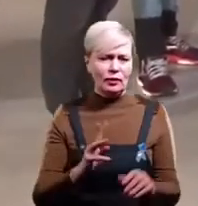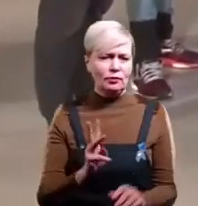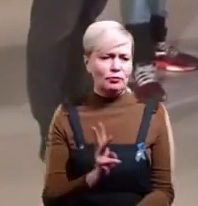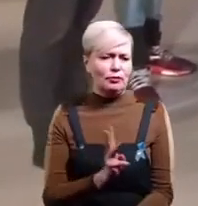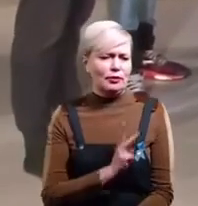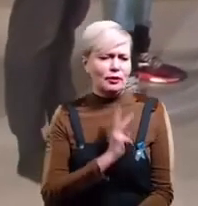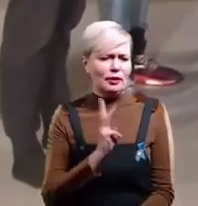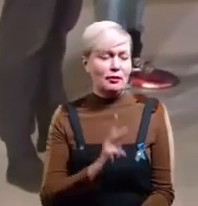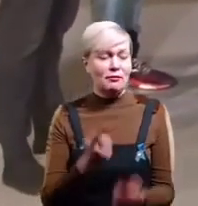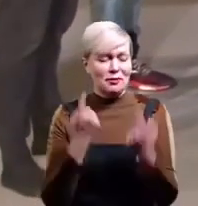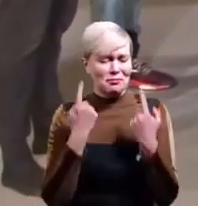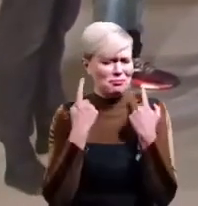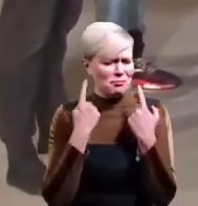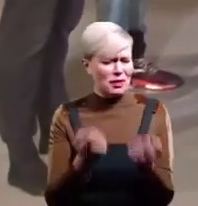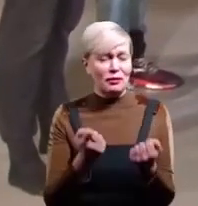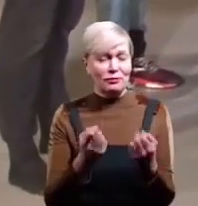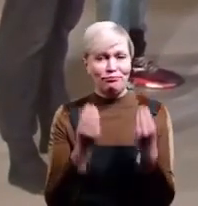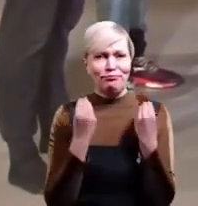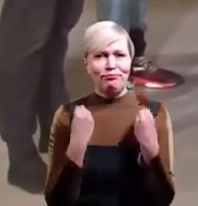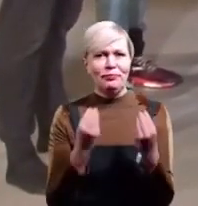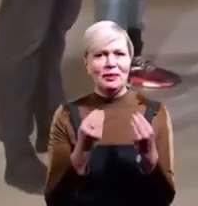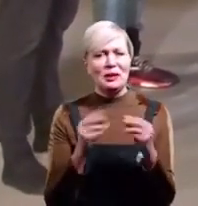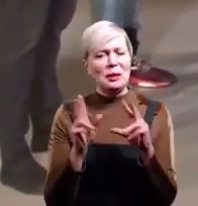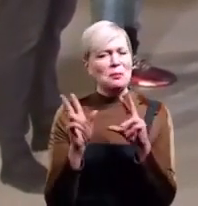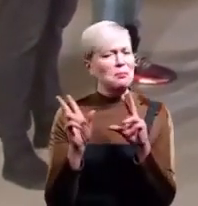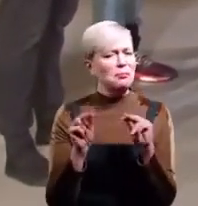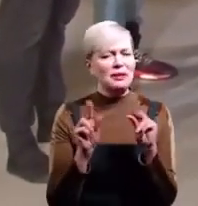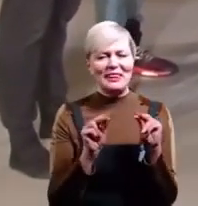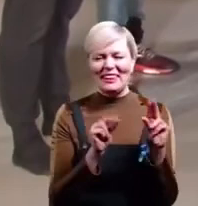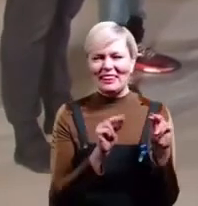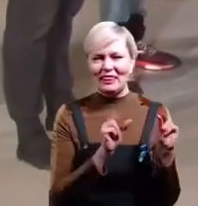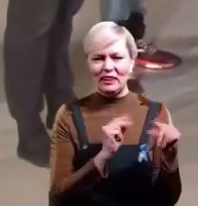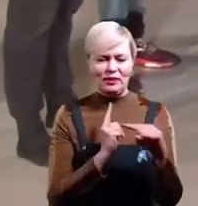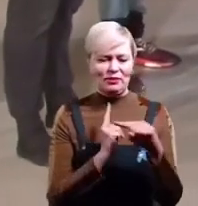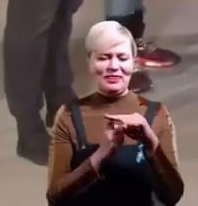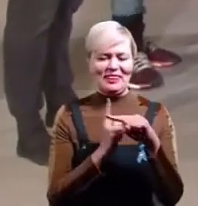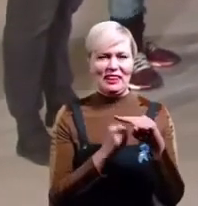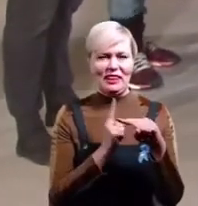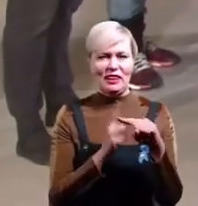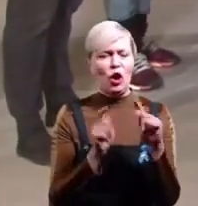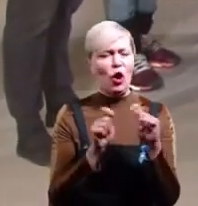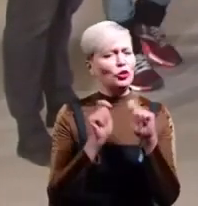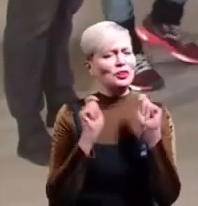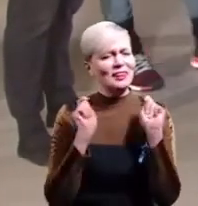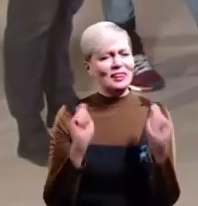мега крутые, вы мега позитивные, вы мега открытые, и это вообще